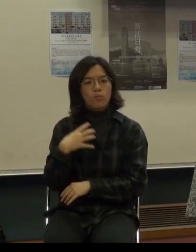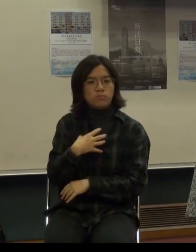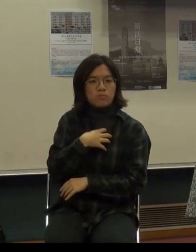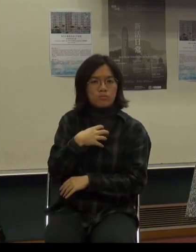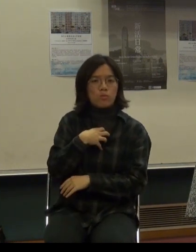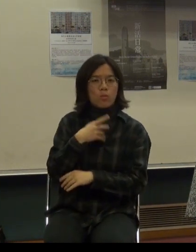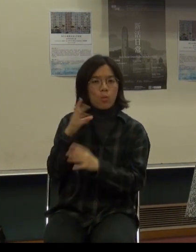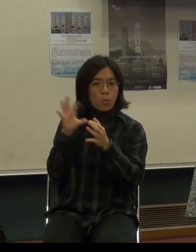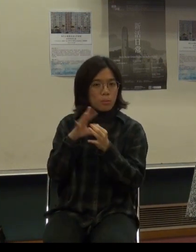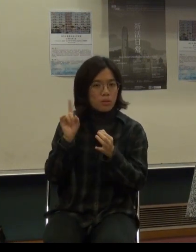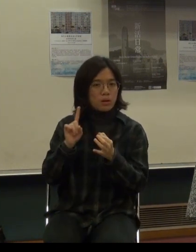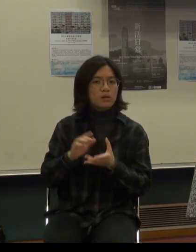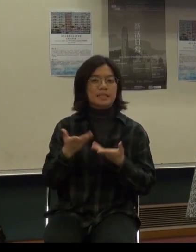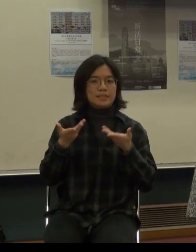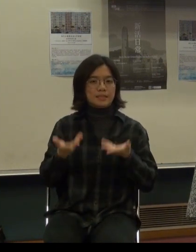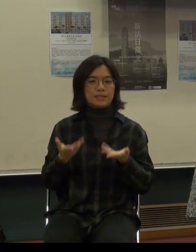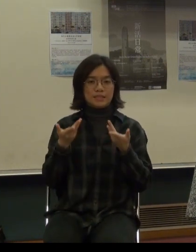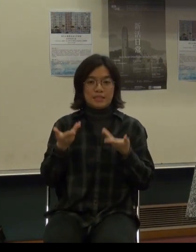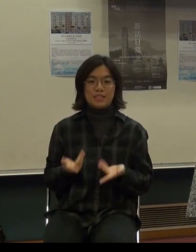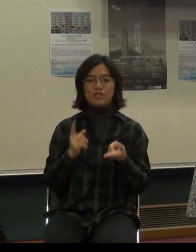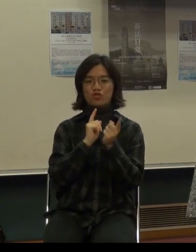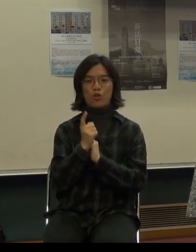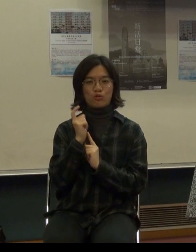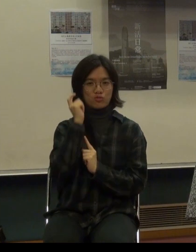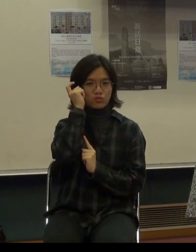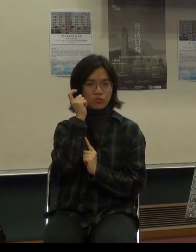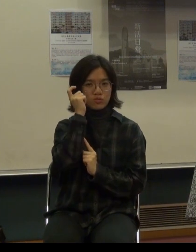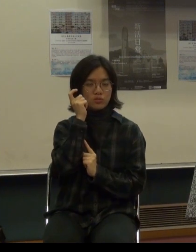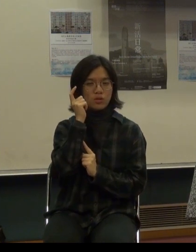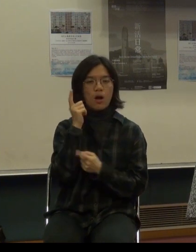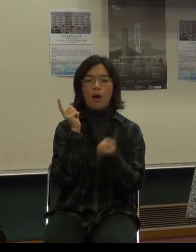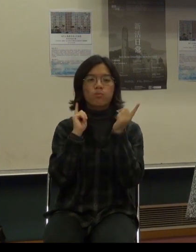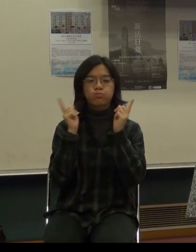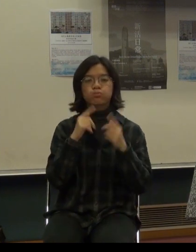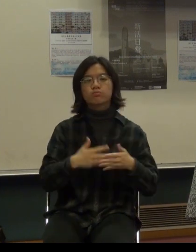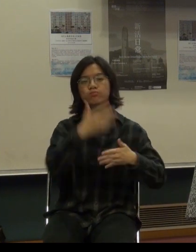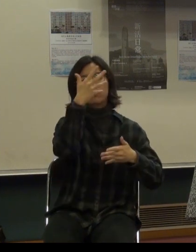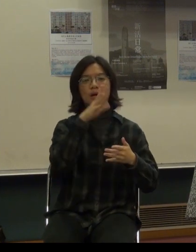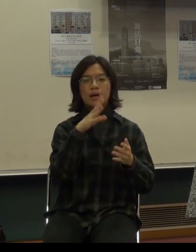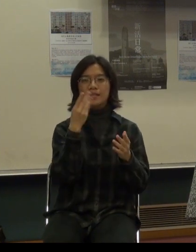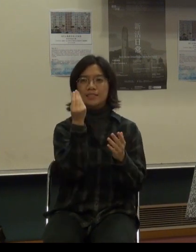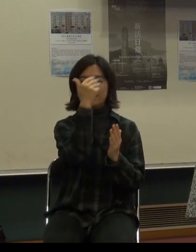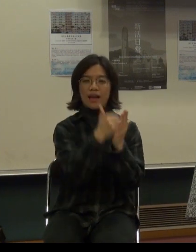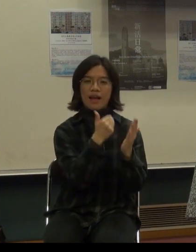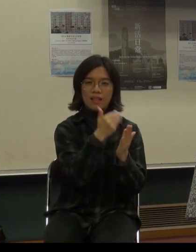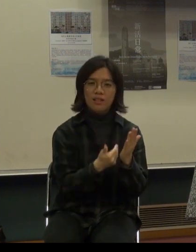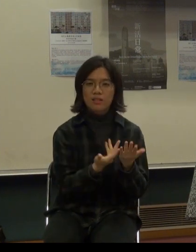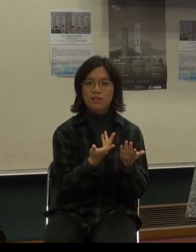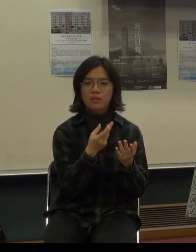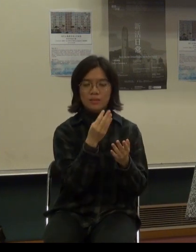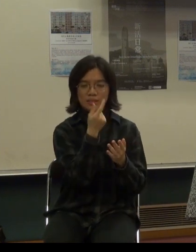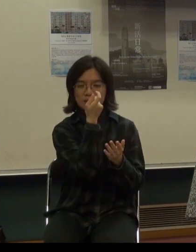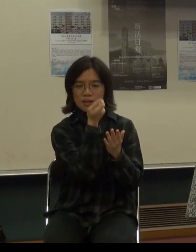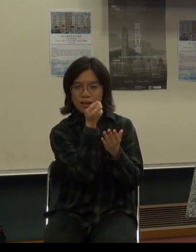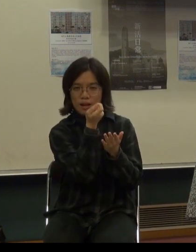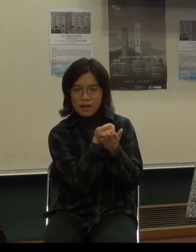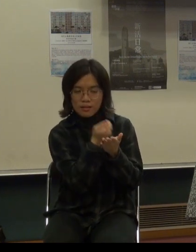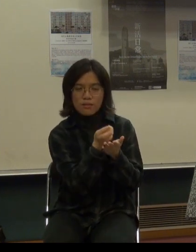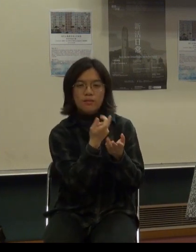咧。就係而家現代主義咧，就係咧，求其起咗佢，慳錢，起得快，切合需